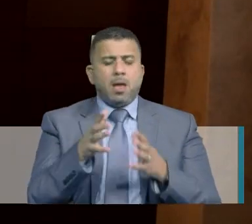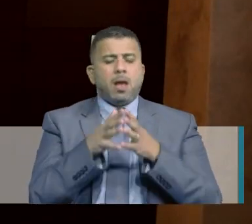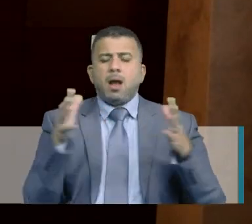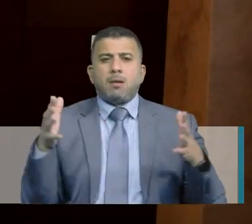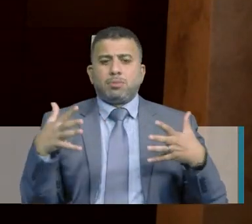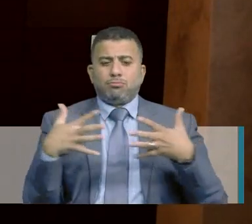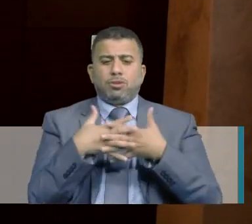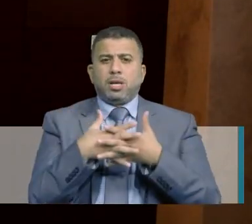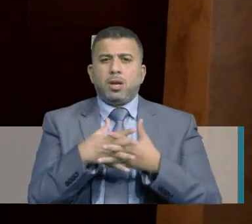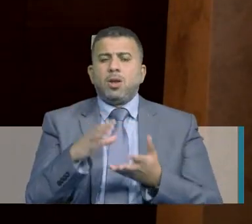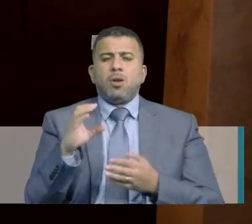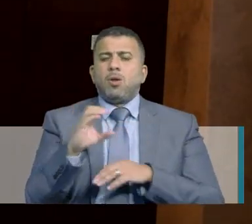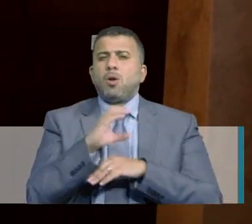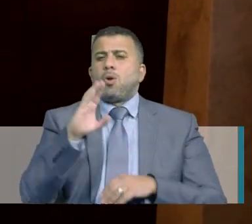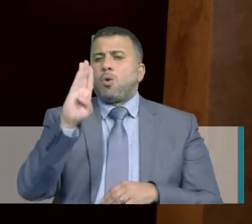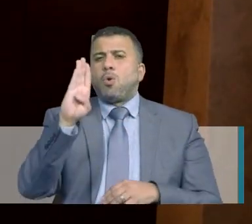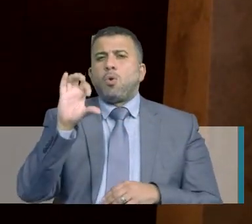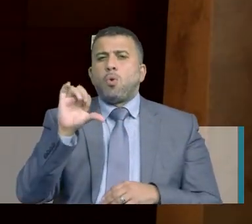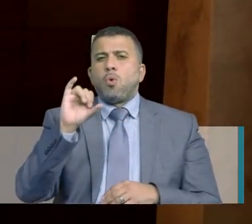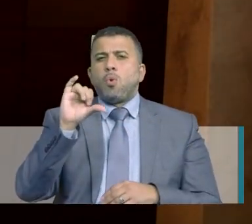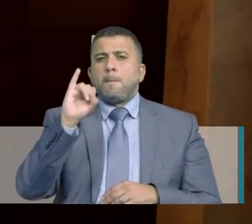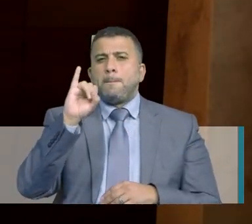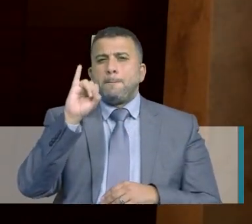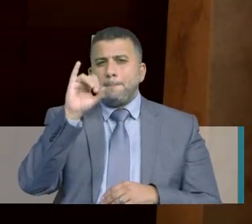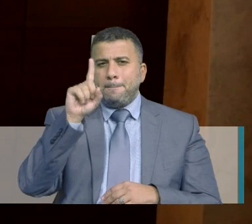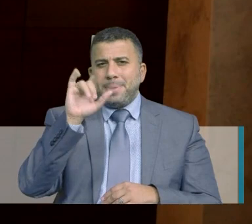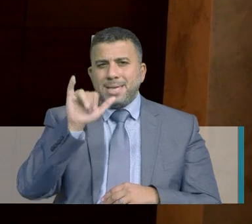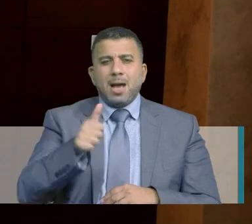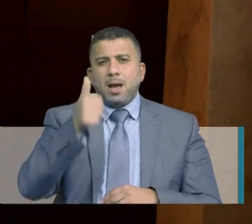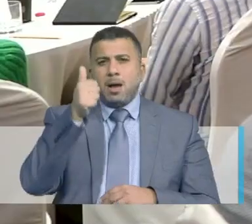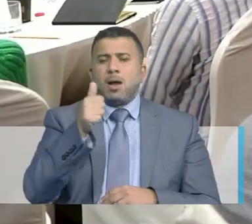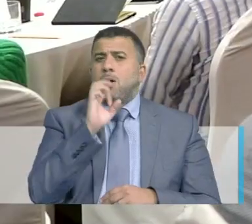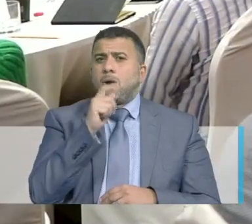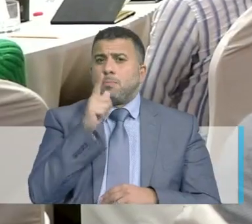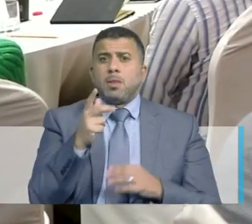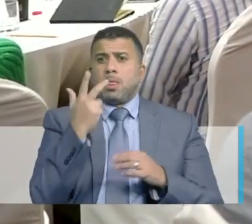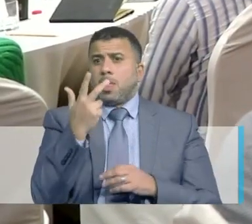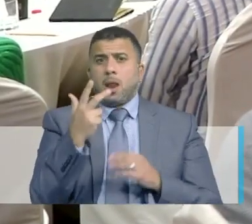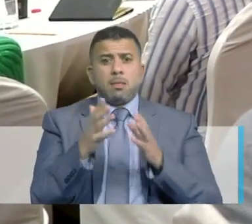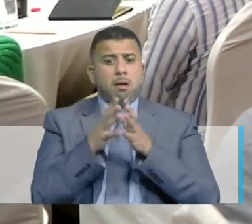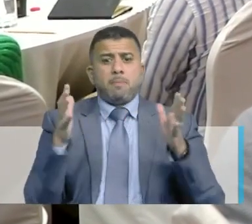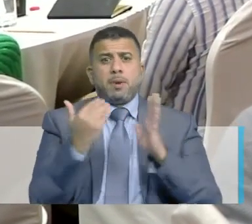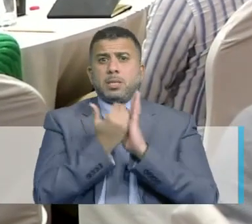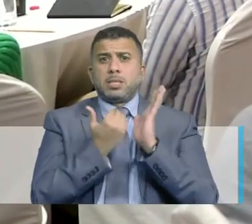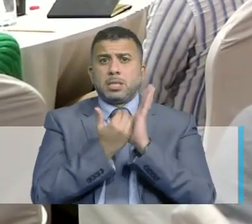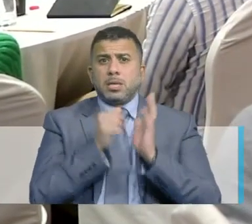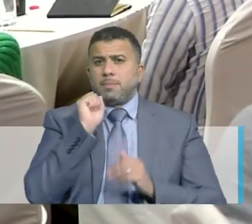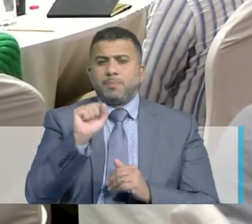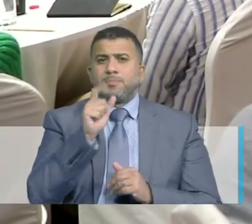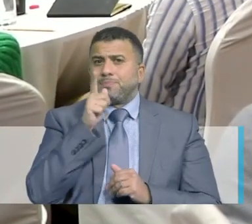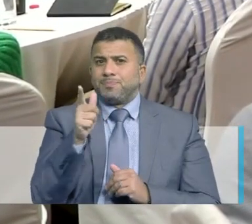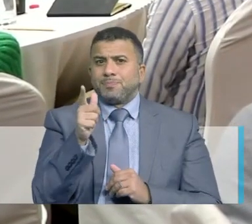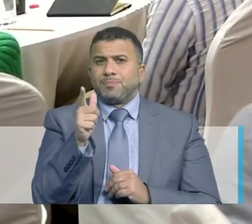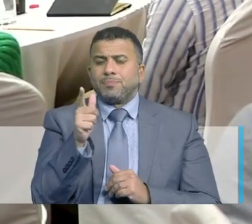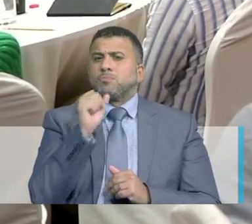شريك تجاري لكولومبيا في العالم العربي ناهيك عن ان كولومبيا تعد ثالث اكبر اقتصادي في القاره اللاتينيه